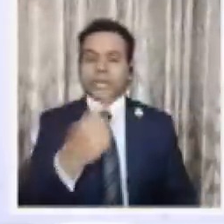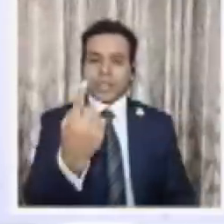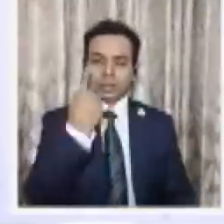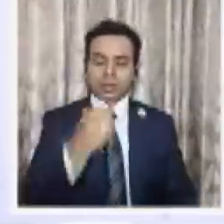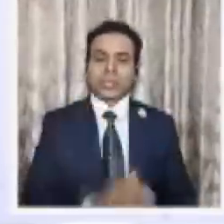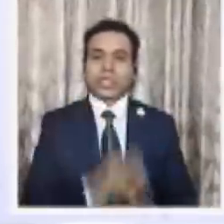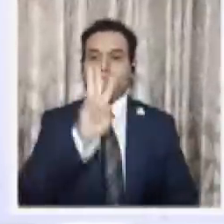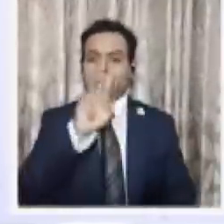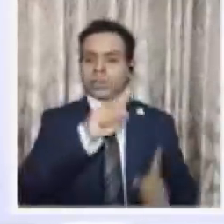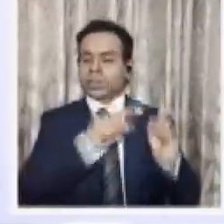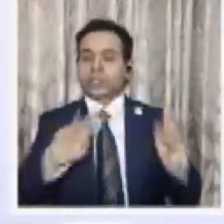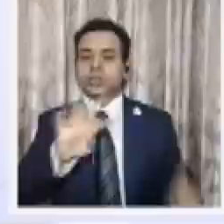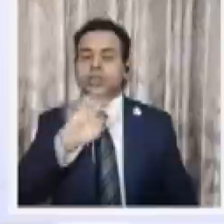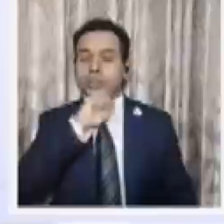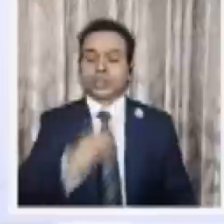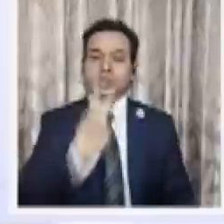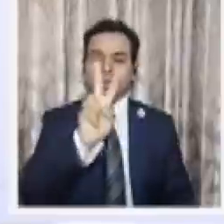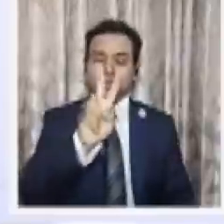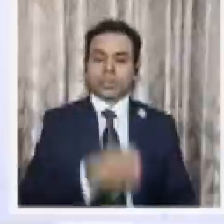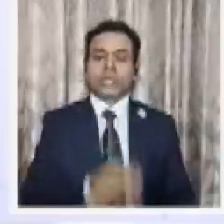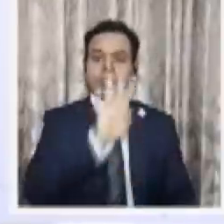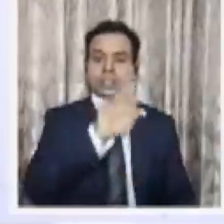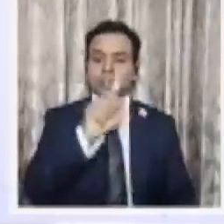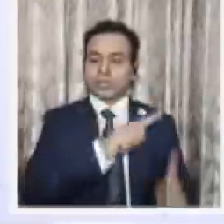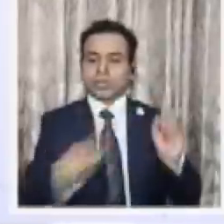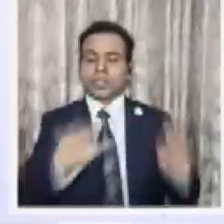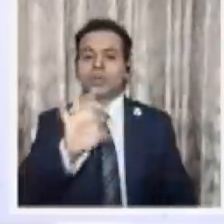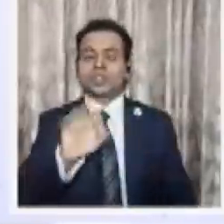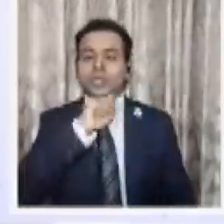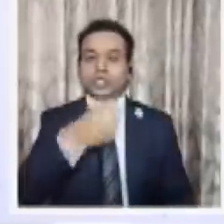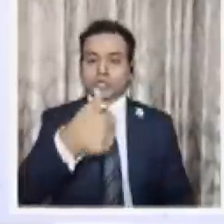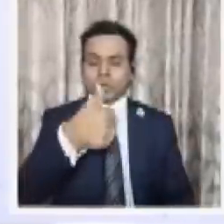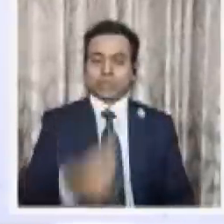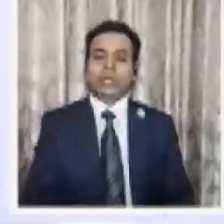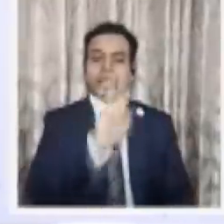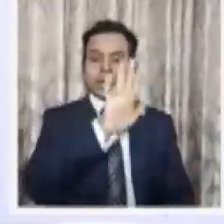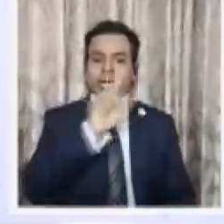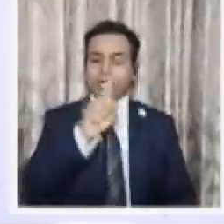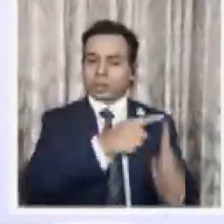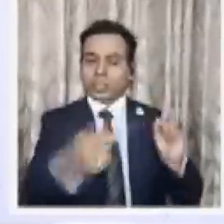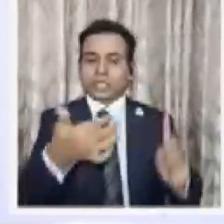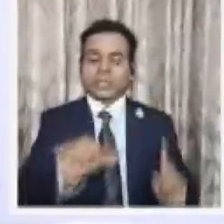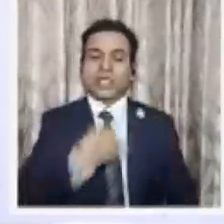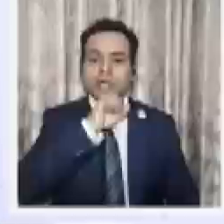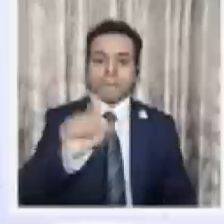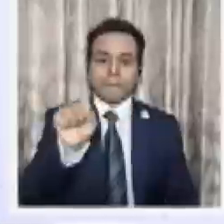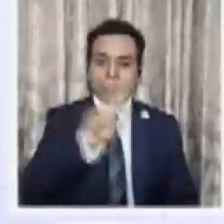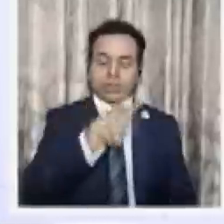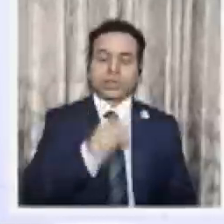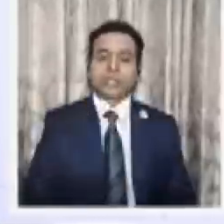24 ঘন্টা যারা মৃত্যুবরণ করেছেন তাদের বয়স বিভাজনে 21 থেকে 30 বছরের 1 জন, 31 থেকে 40 বছর